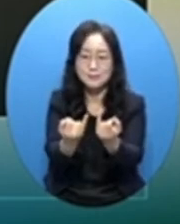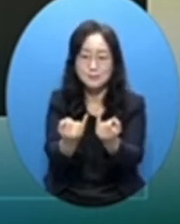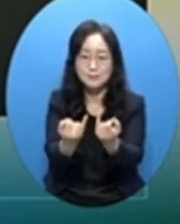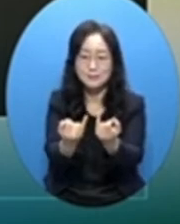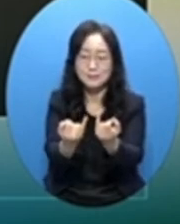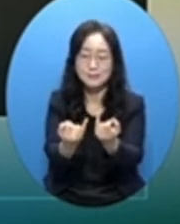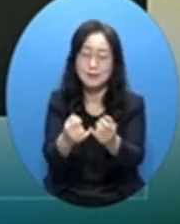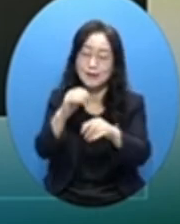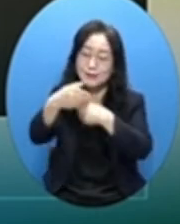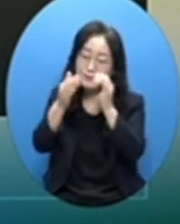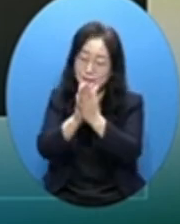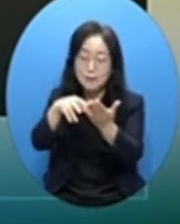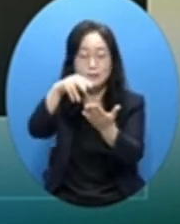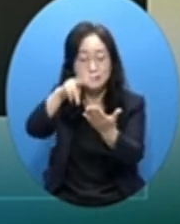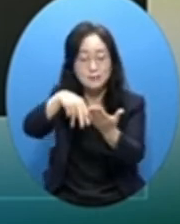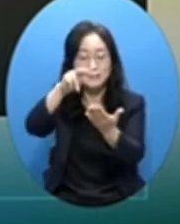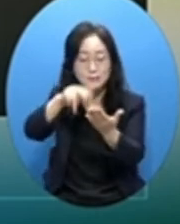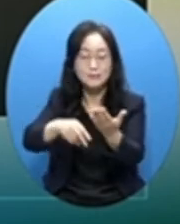책을 읽어주고